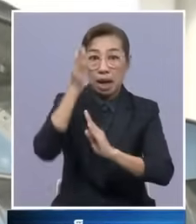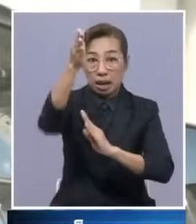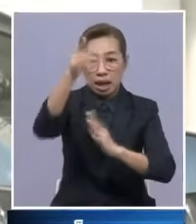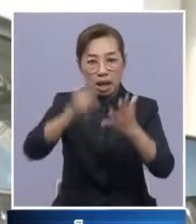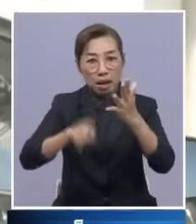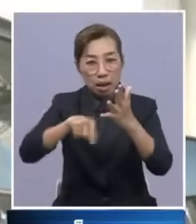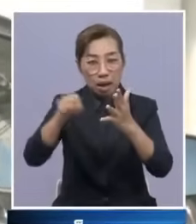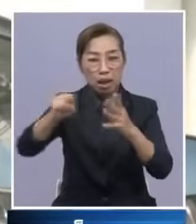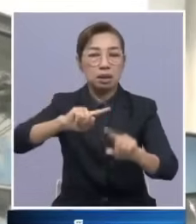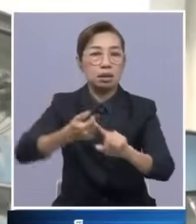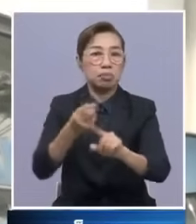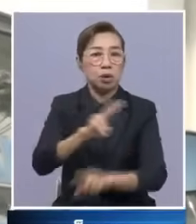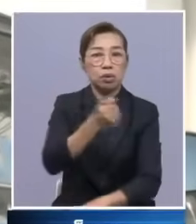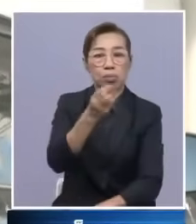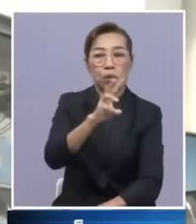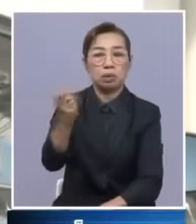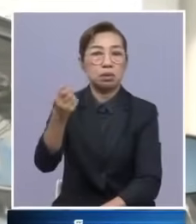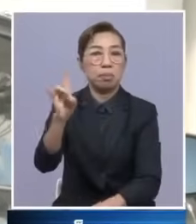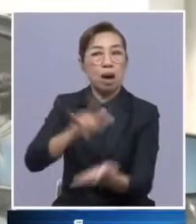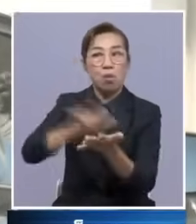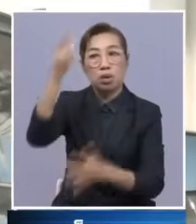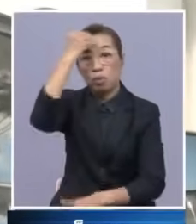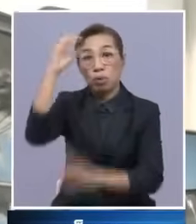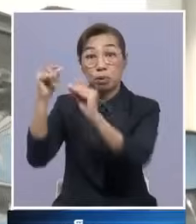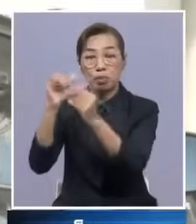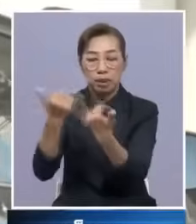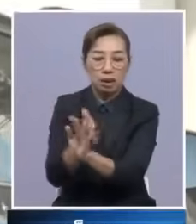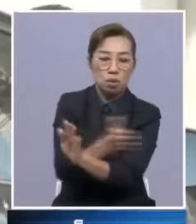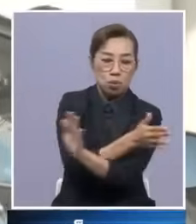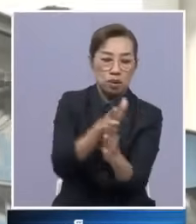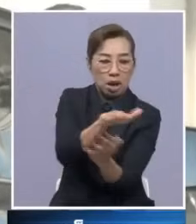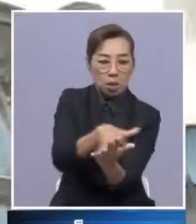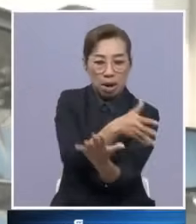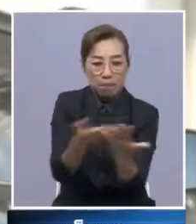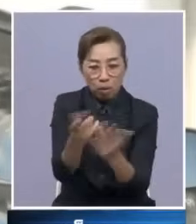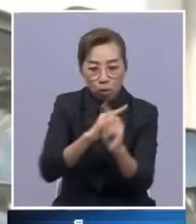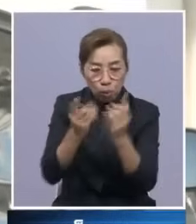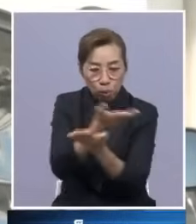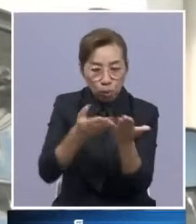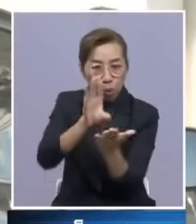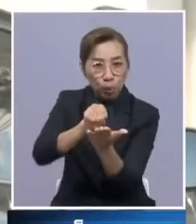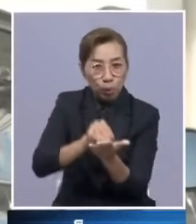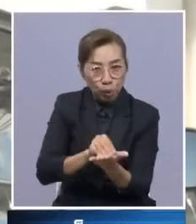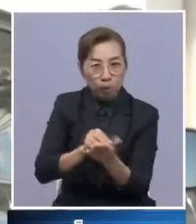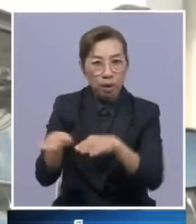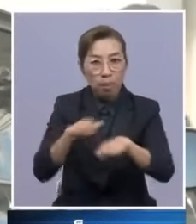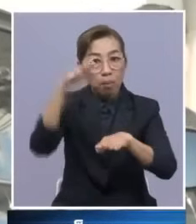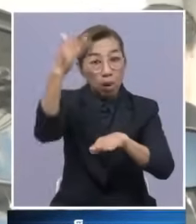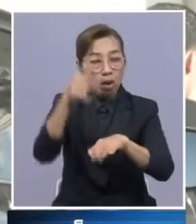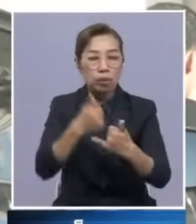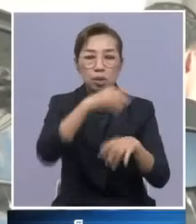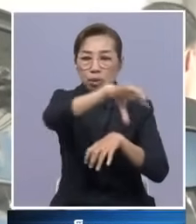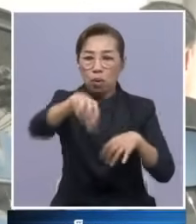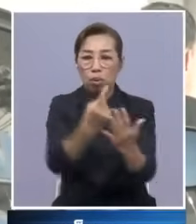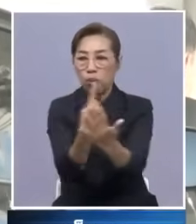ก็คือช่วง 16-18 ธันวาคมนะคะซึ่งการประชุมวันนี้เนี่ยก็มีเจ้าหน้าที่จากกระทรวงและหน่วยงานที่เกี่ยวข้องเข้าไปร่วมประชุมด้วยค่ะ